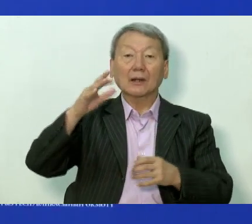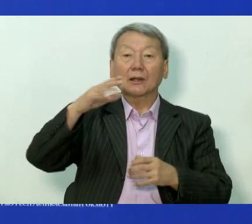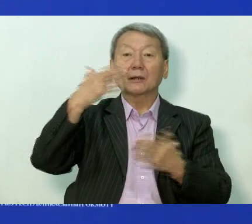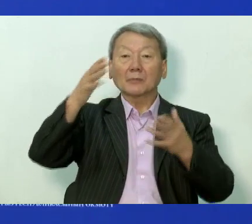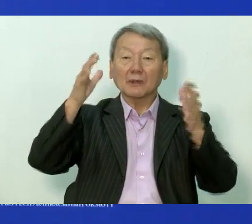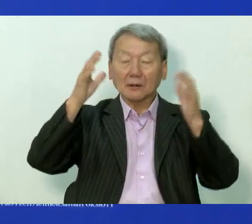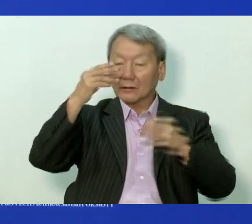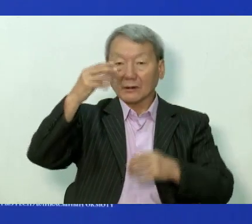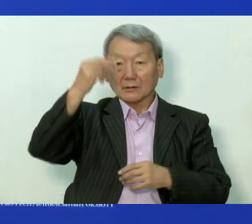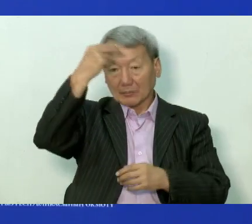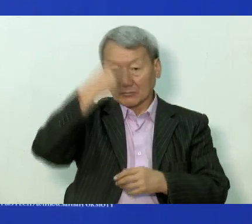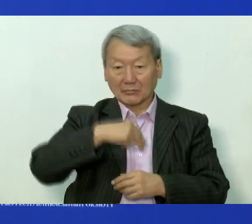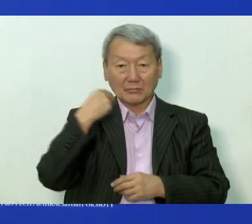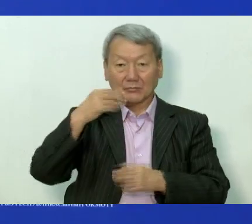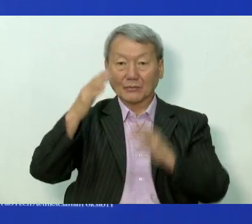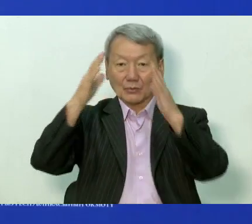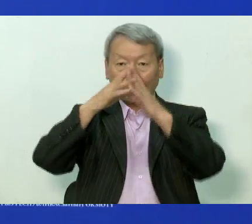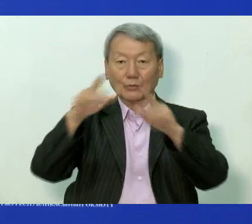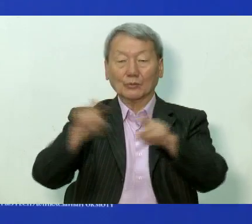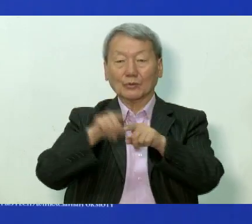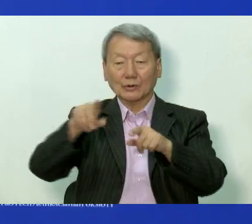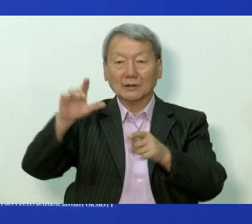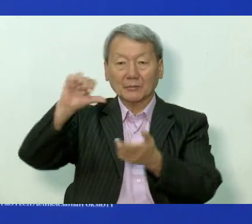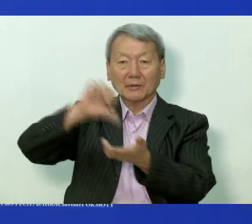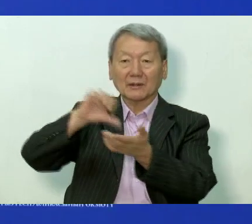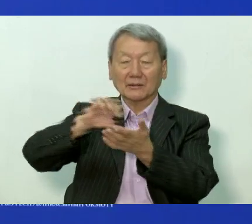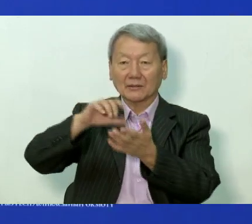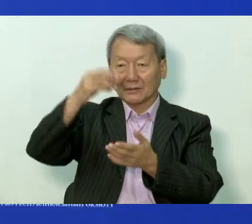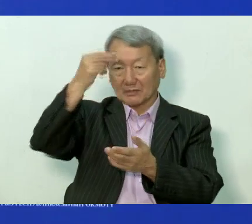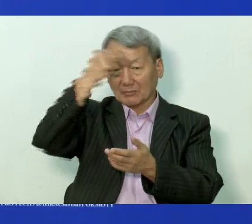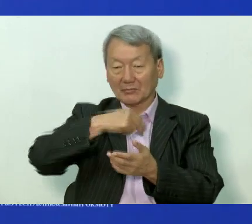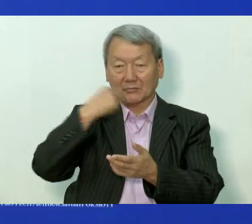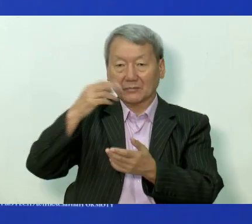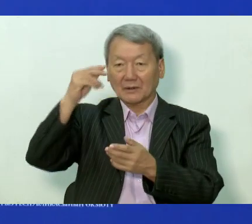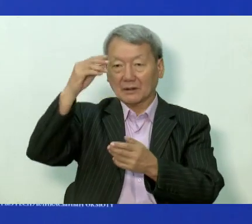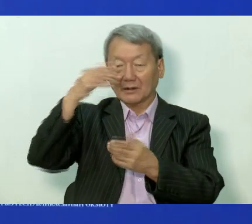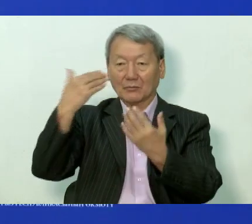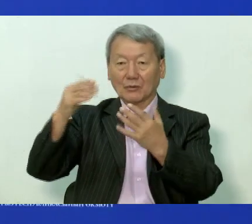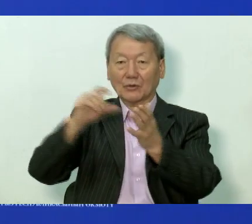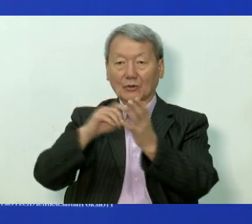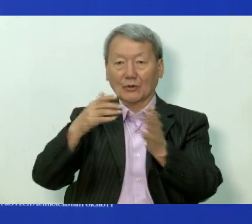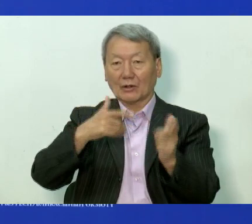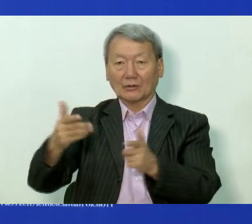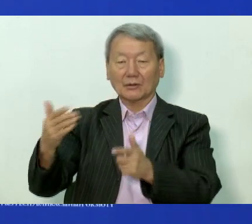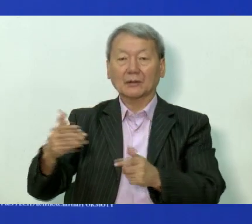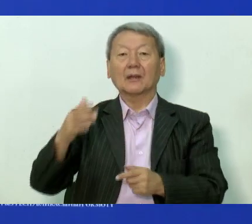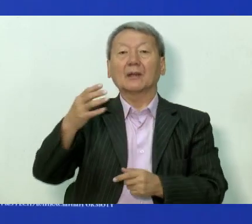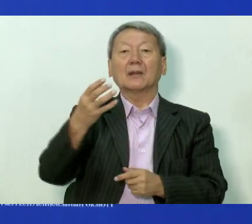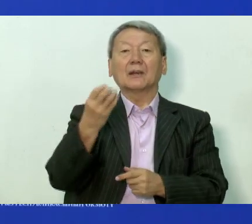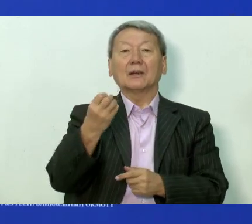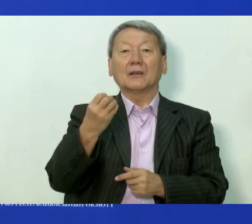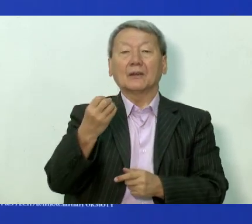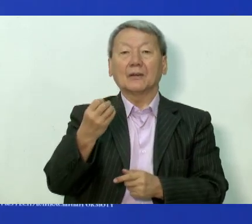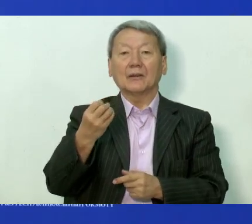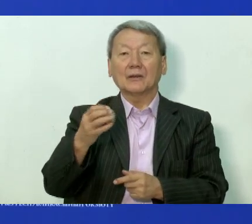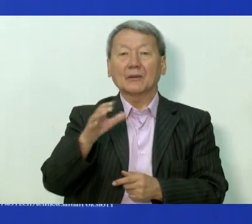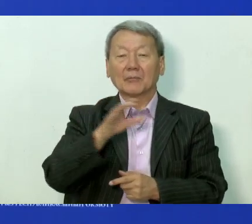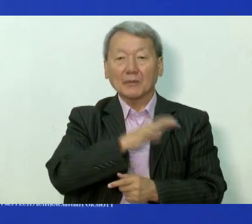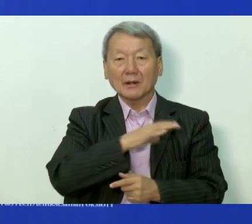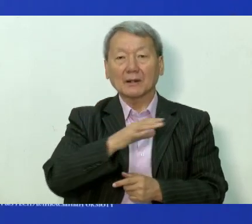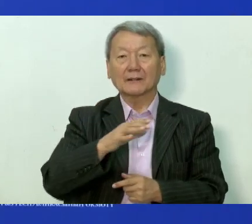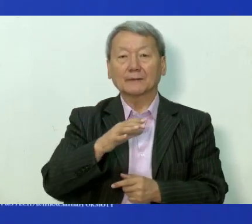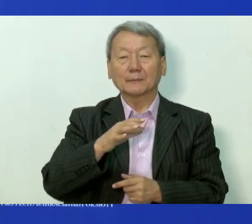разрабатывали совместно с представителями православной церкви. Кроме этого, используется